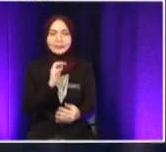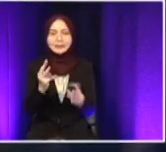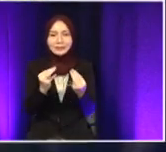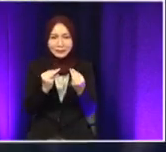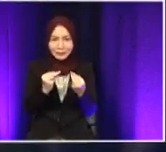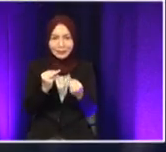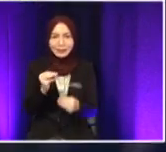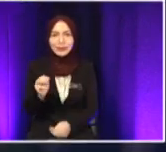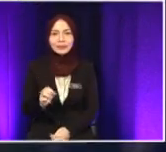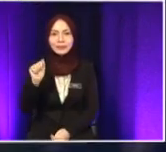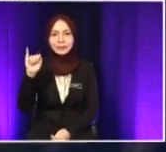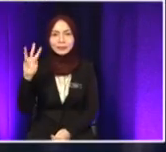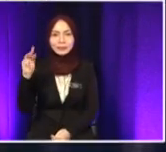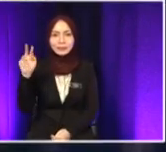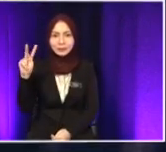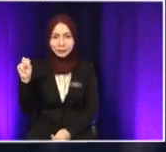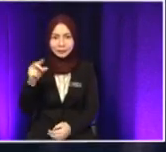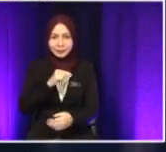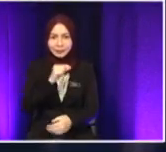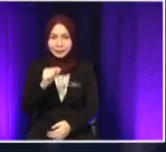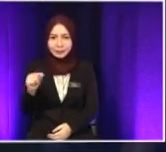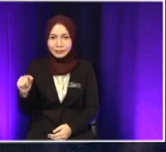hiburan menurut Islam